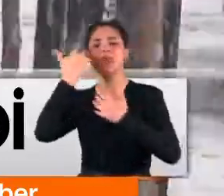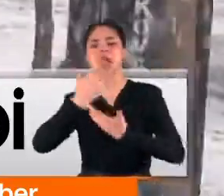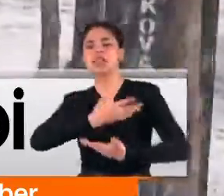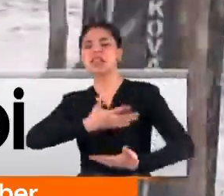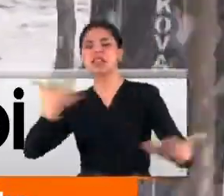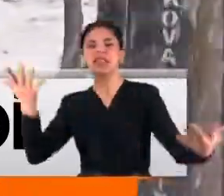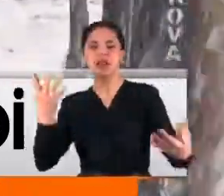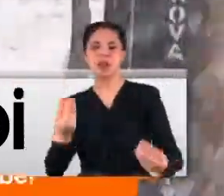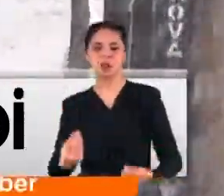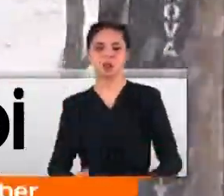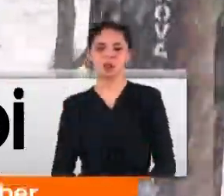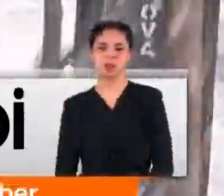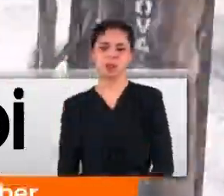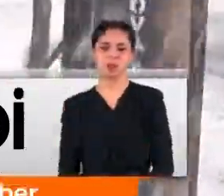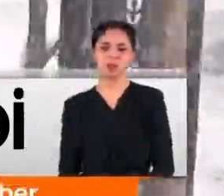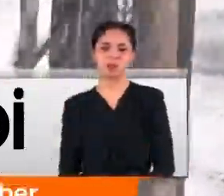kaplandı.